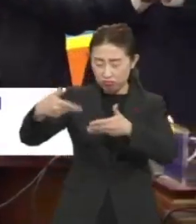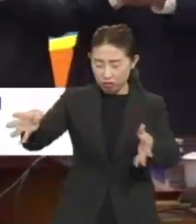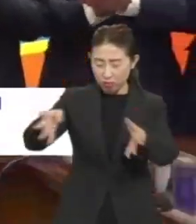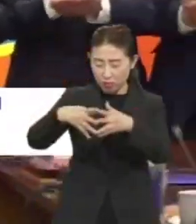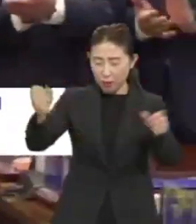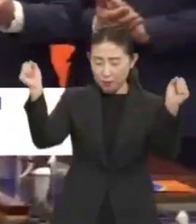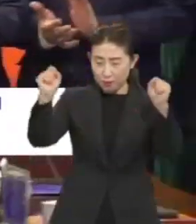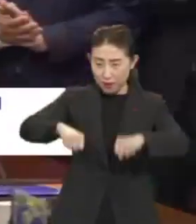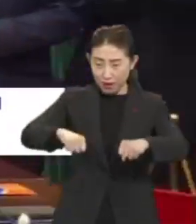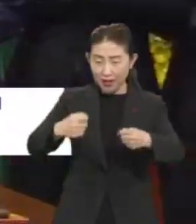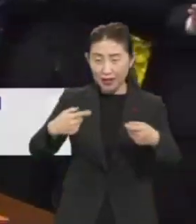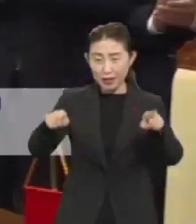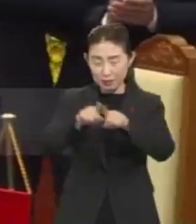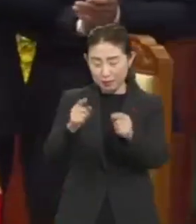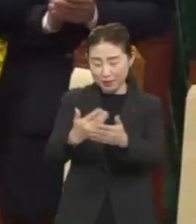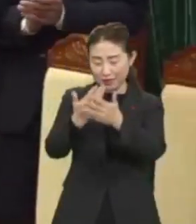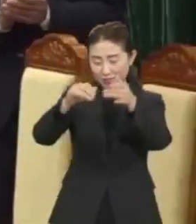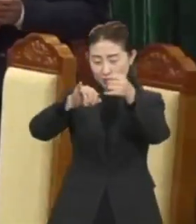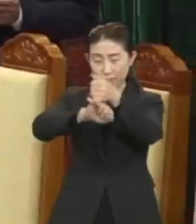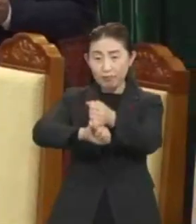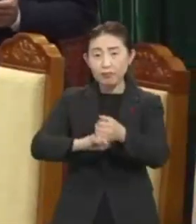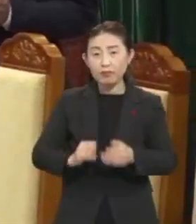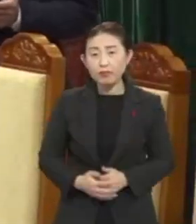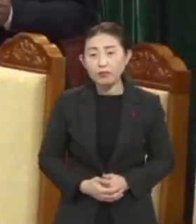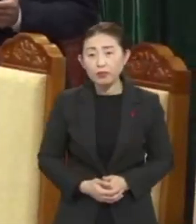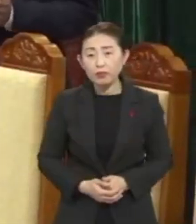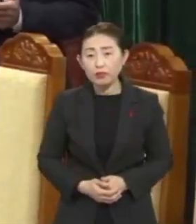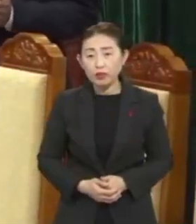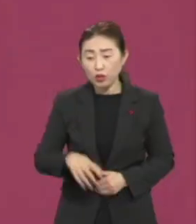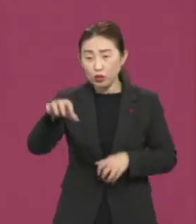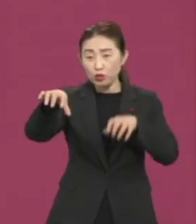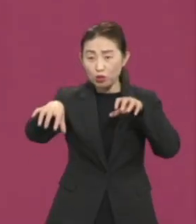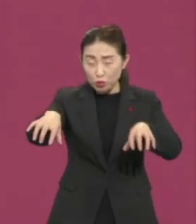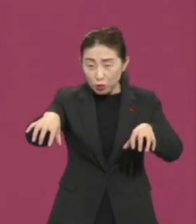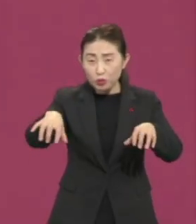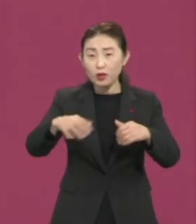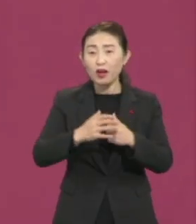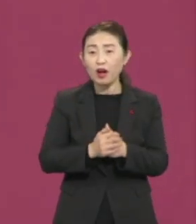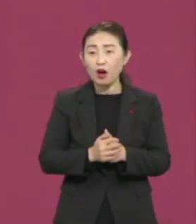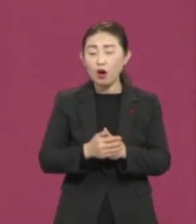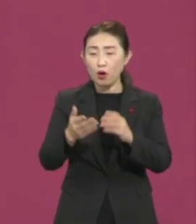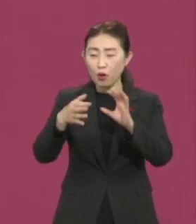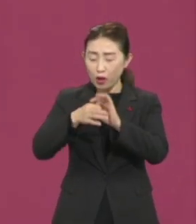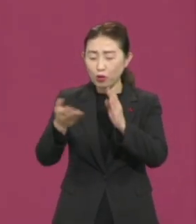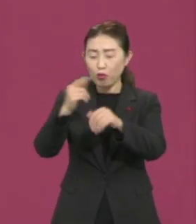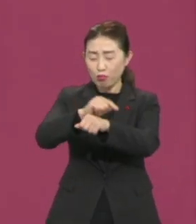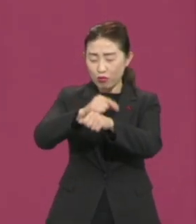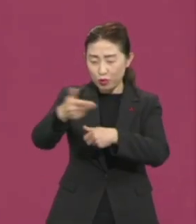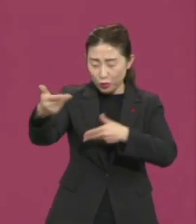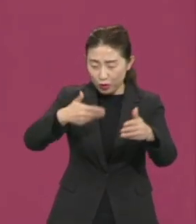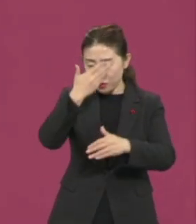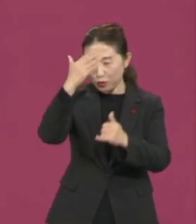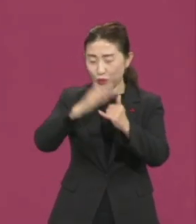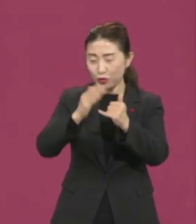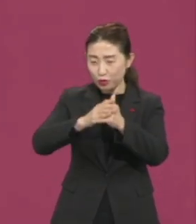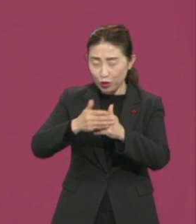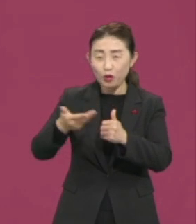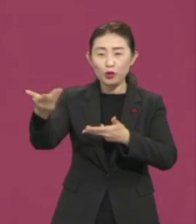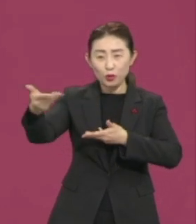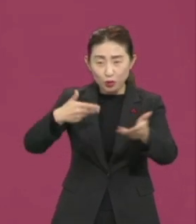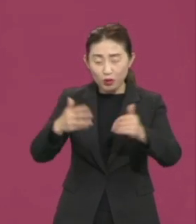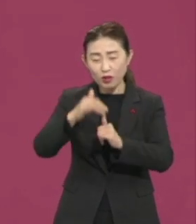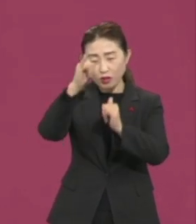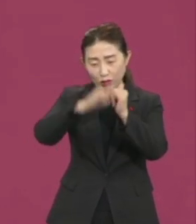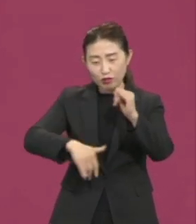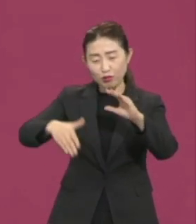체결하고 동반자 관계를 약속했습니다. 두 지역의 지휘부와 소속 공무원 교류, 청소년 교환 교육, 역사